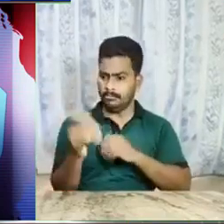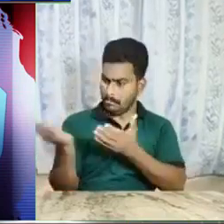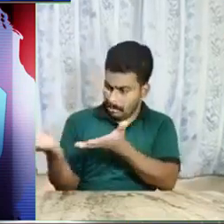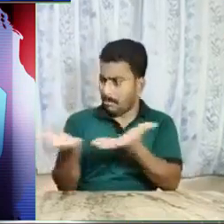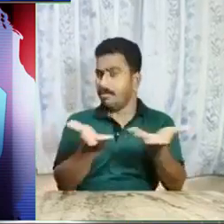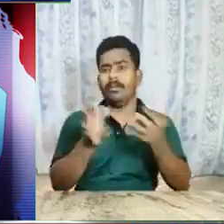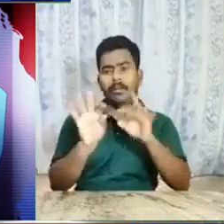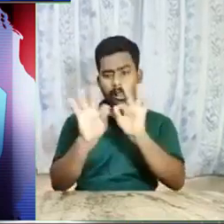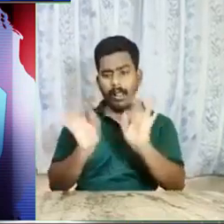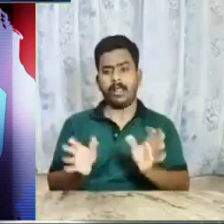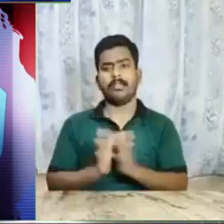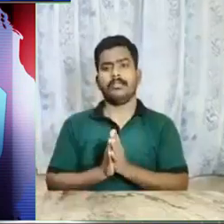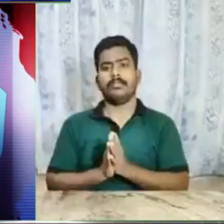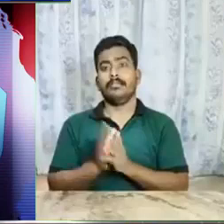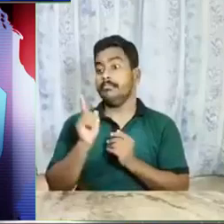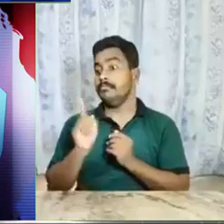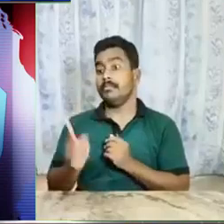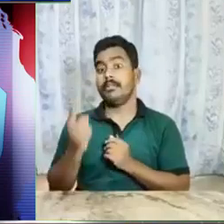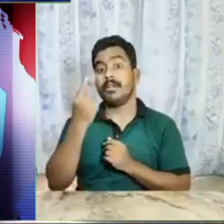പ്രവാസികളെ തിരിച്ചെത്തിക്കാൻ